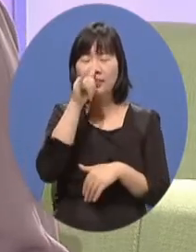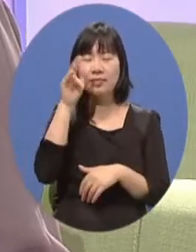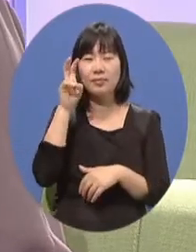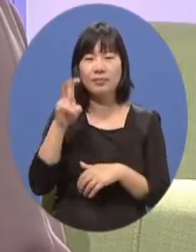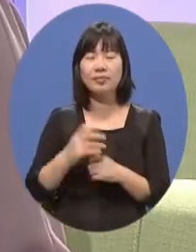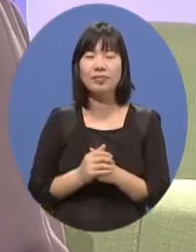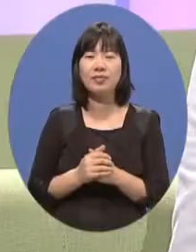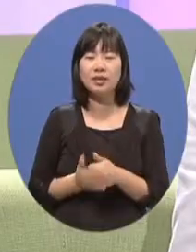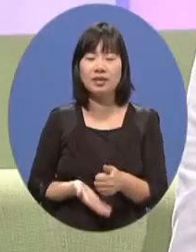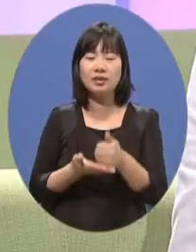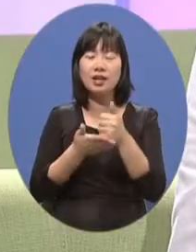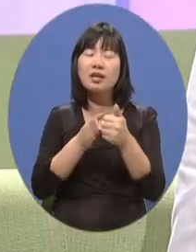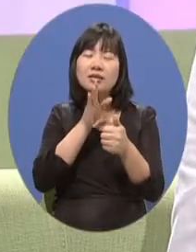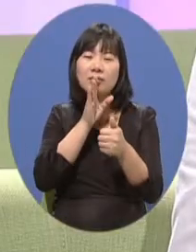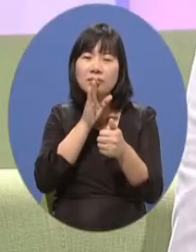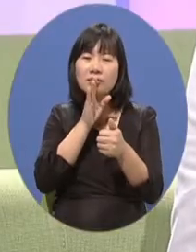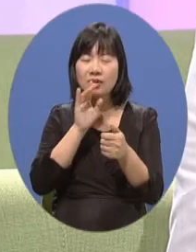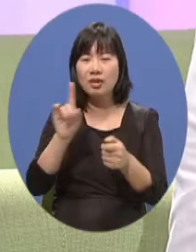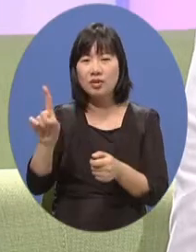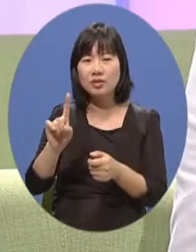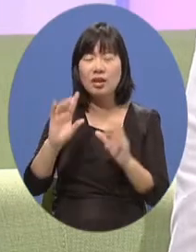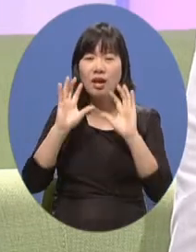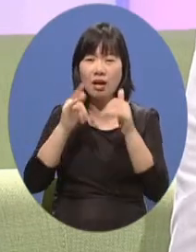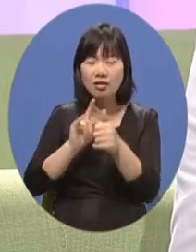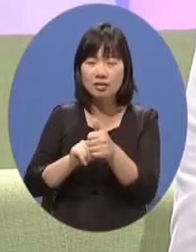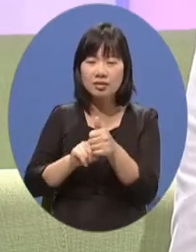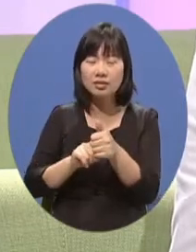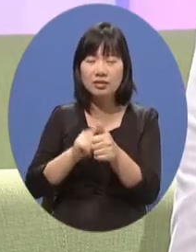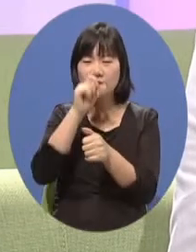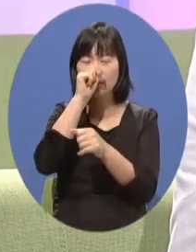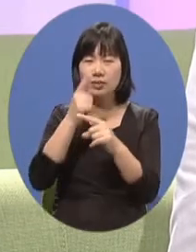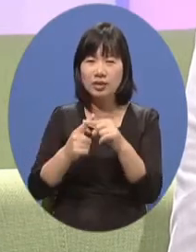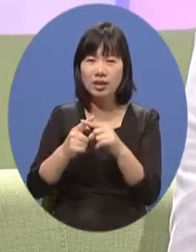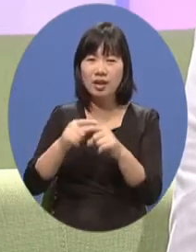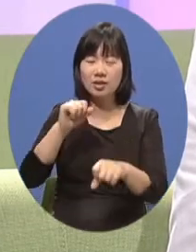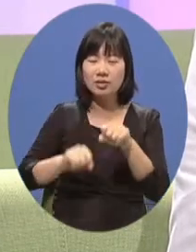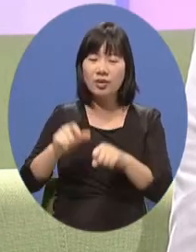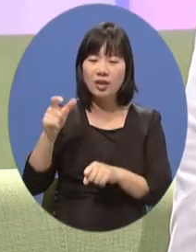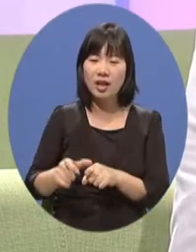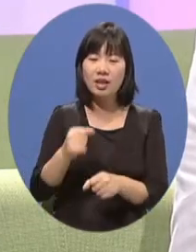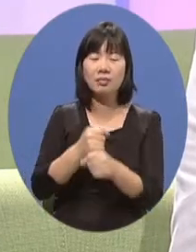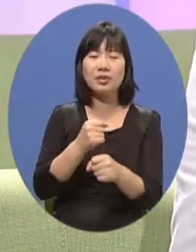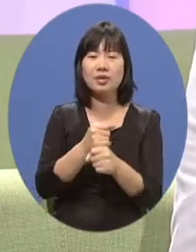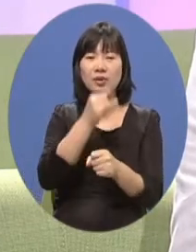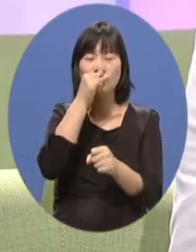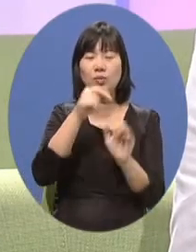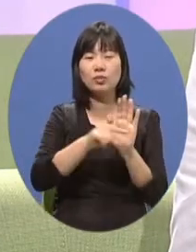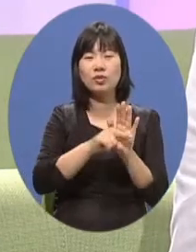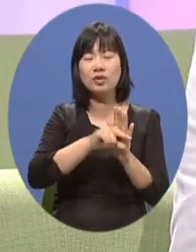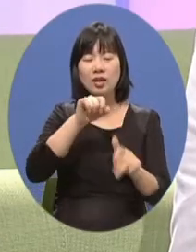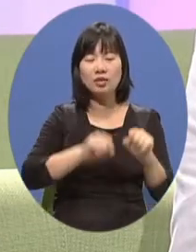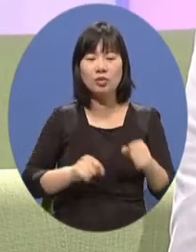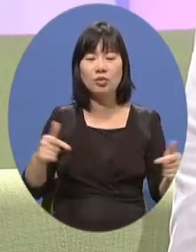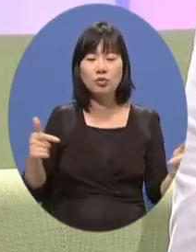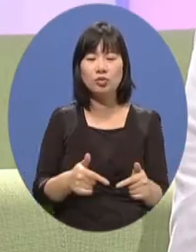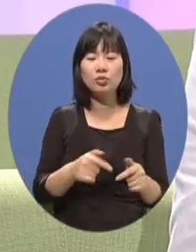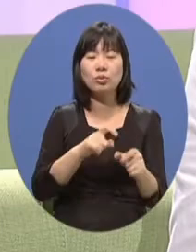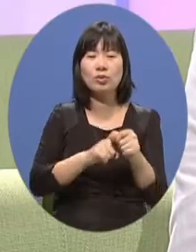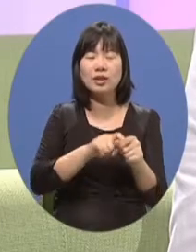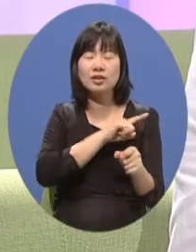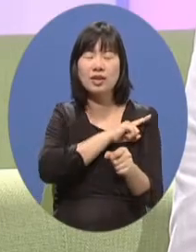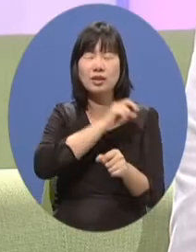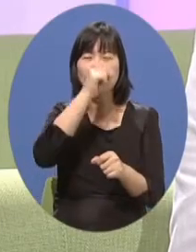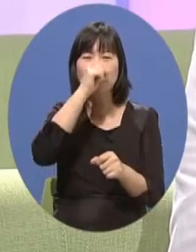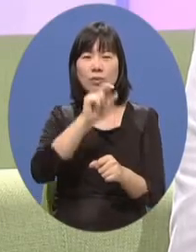있거든요. 그래서 칭찬을 정말 이렇게 어떤 아이의 어떤 긍정적인 행동을 강화시키거나 부정적인 행동을 없애려면 실은 제일